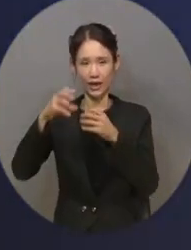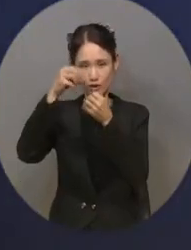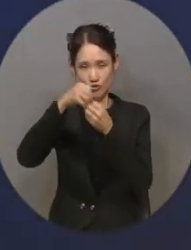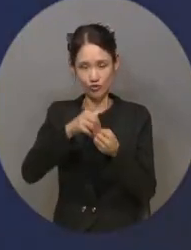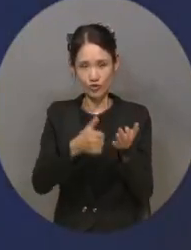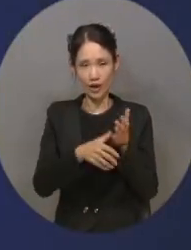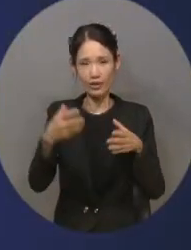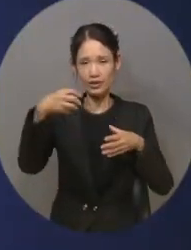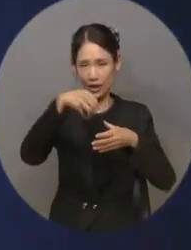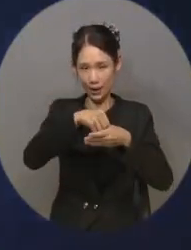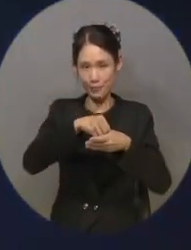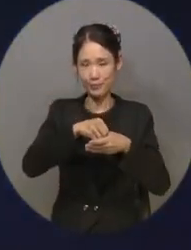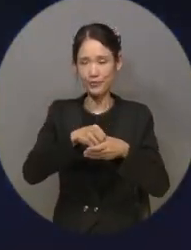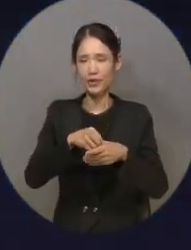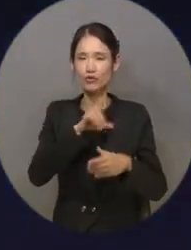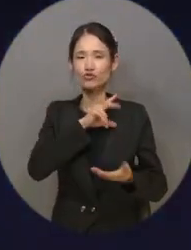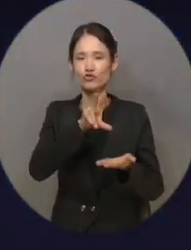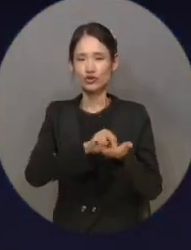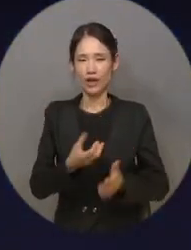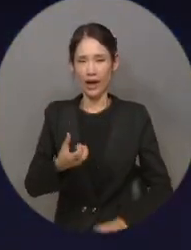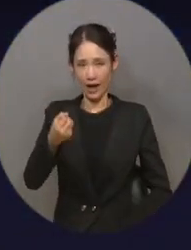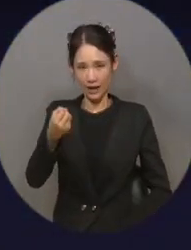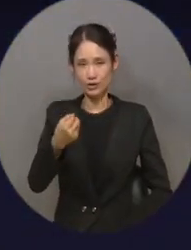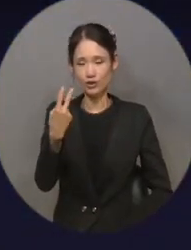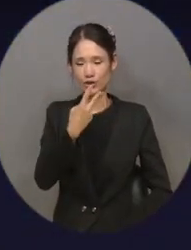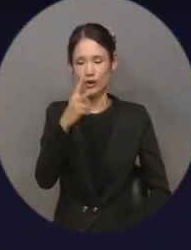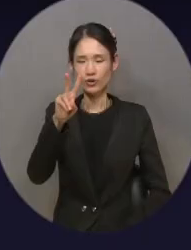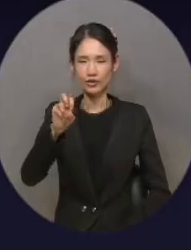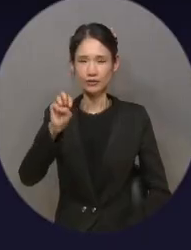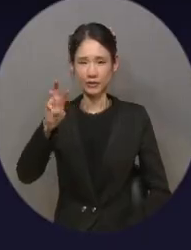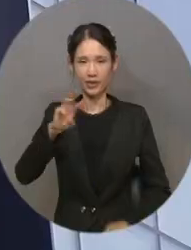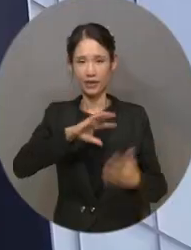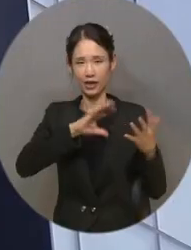주제로 2023 세계유산축전이 열립니다.